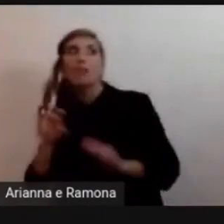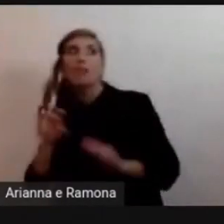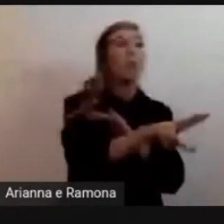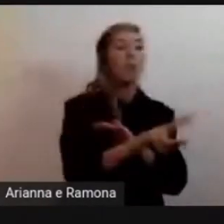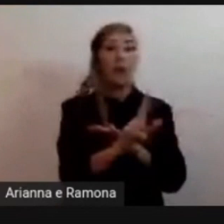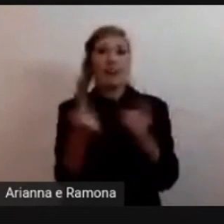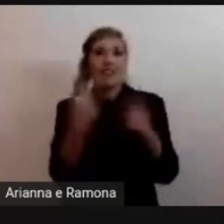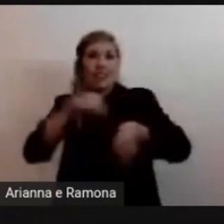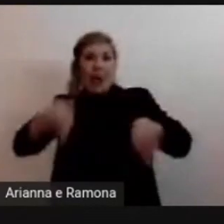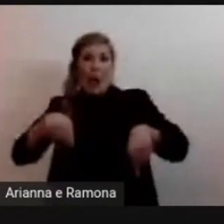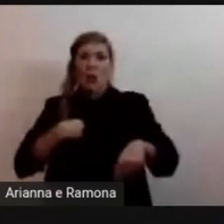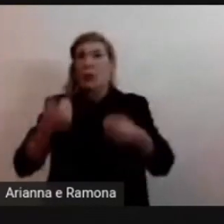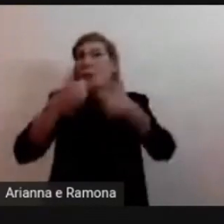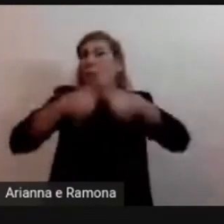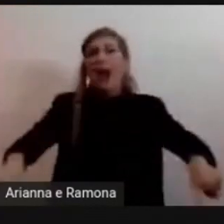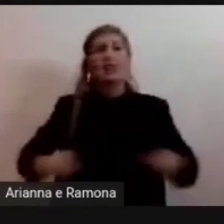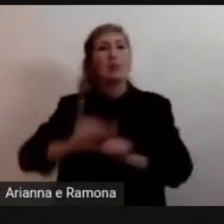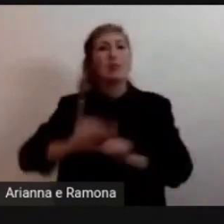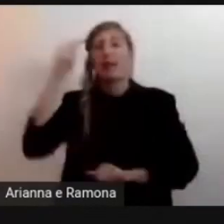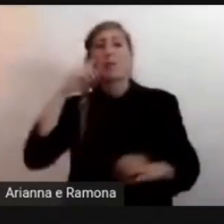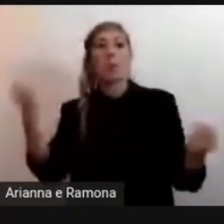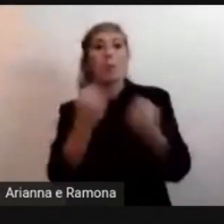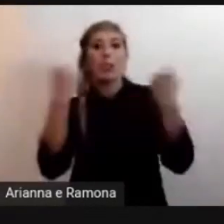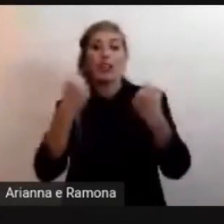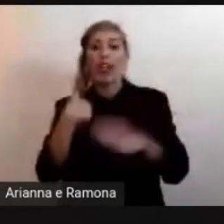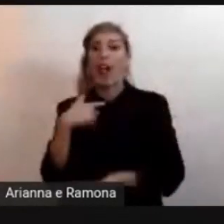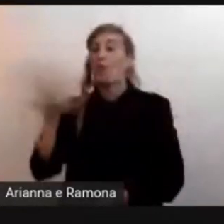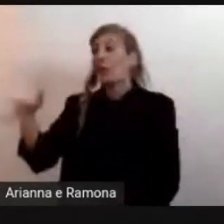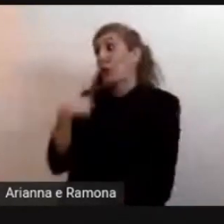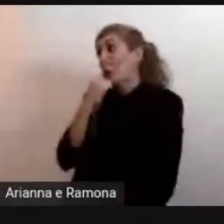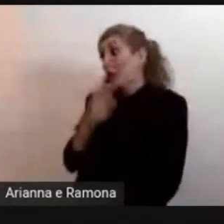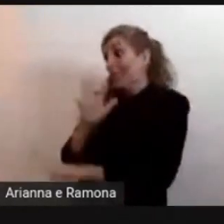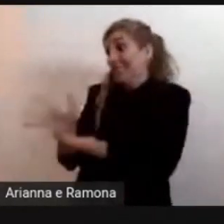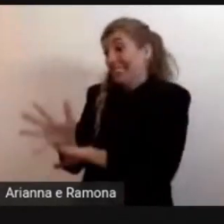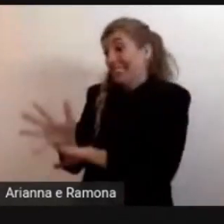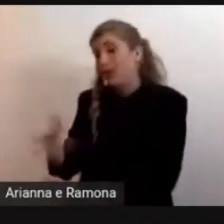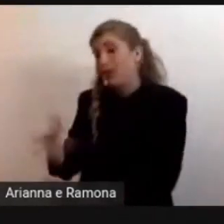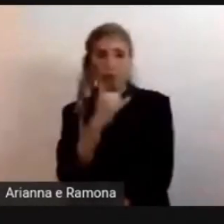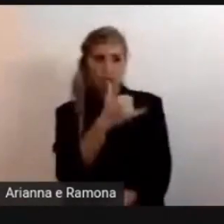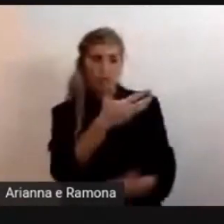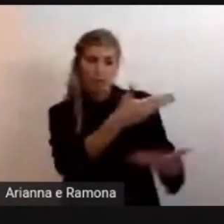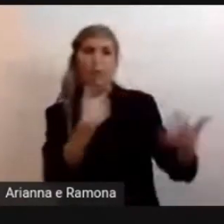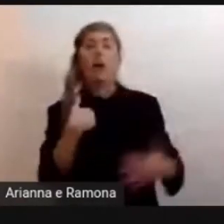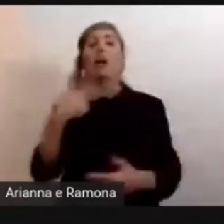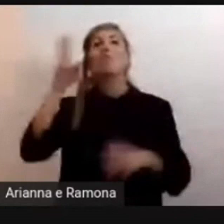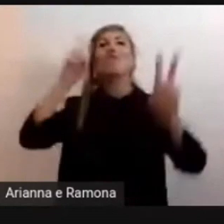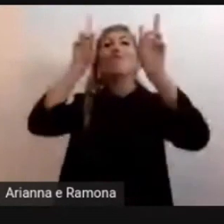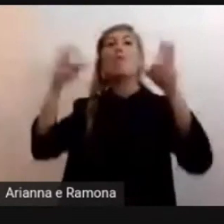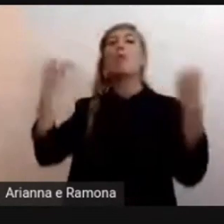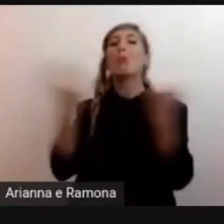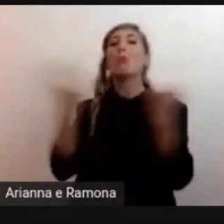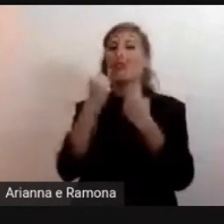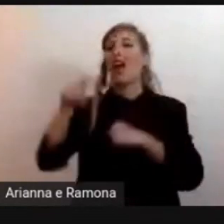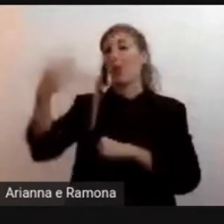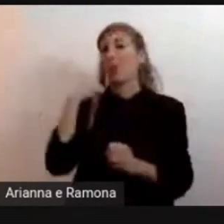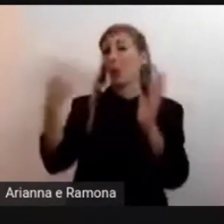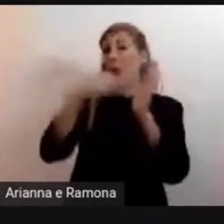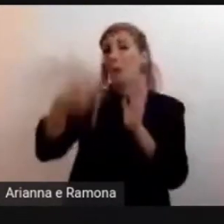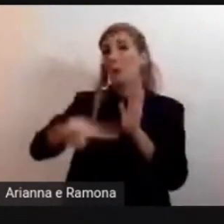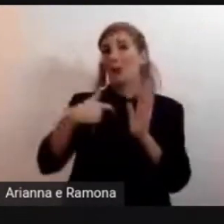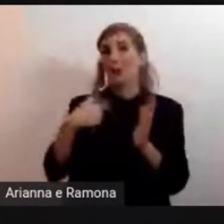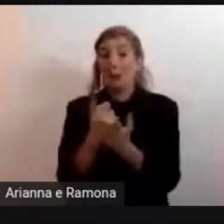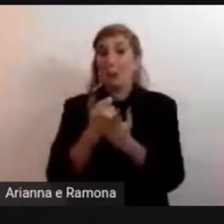pubblicità la posizione più in alto scusa subito interrotto si allentano un po la questione della pubblicità riprendiamo dopo perché